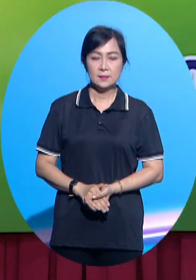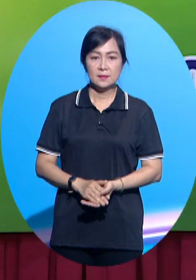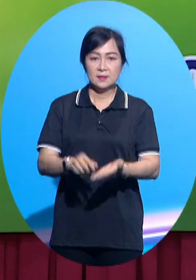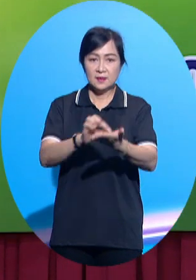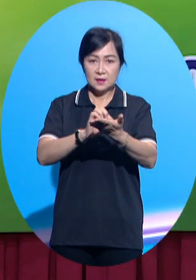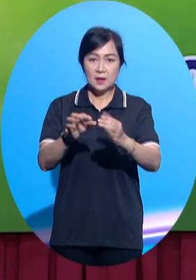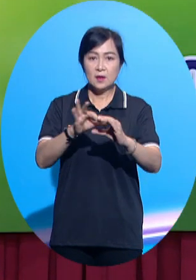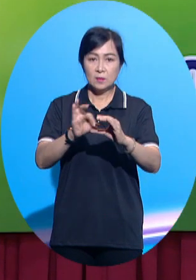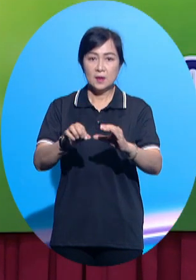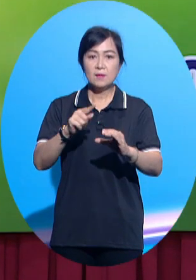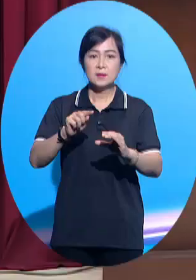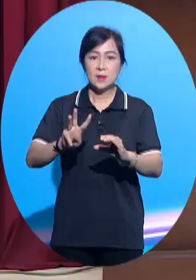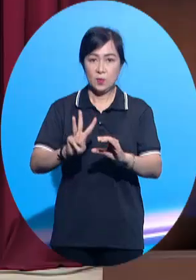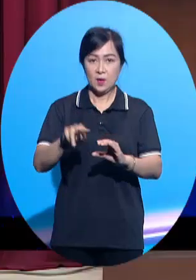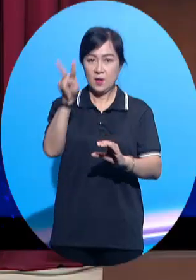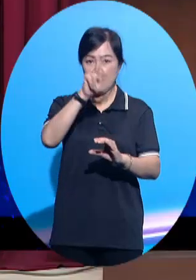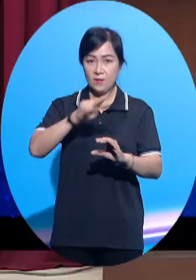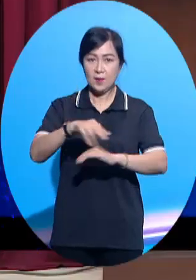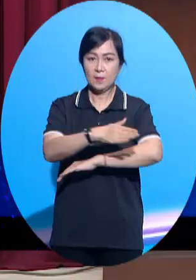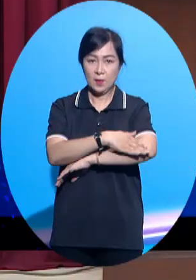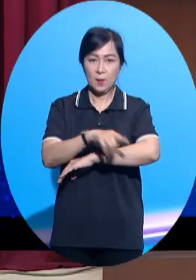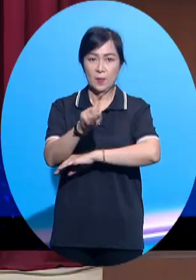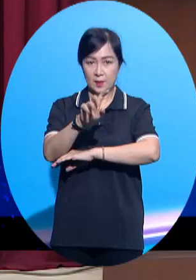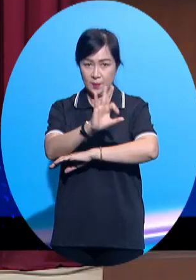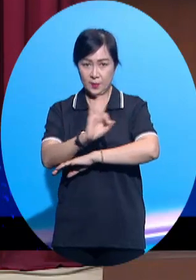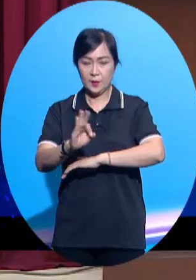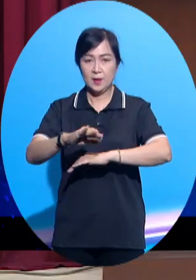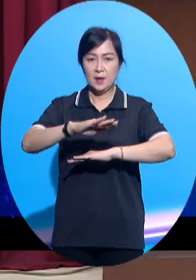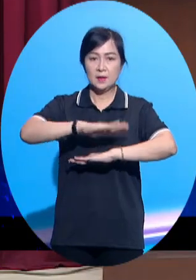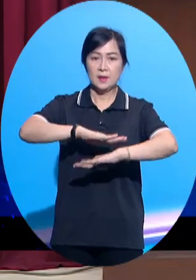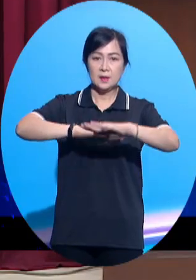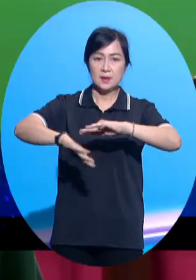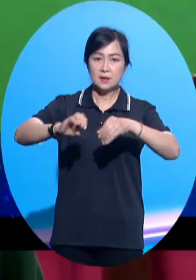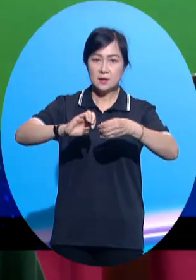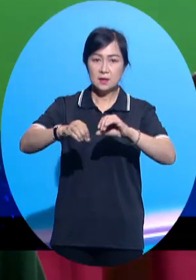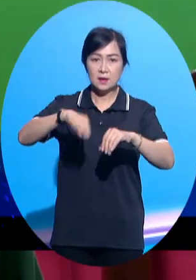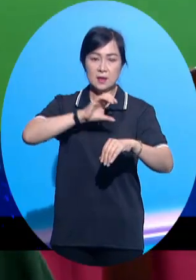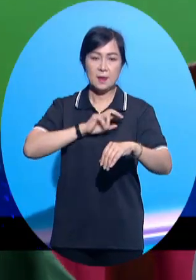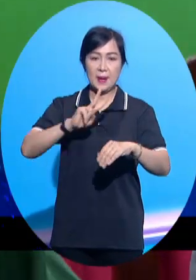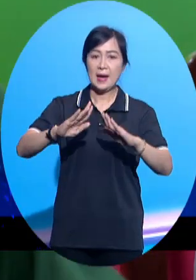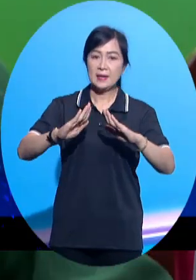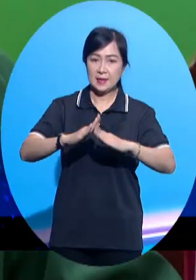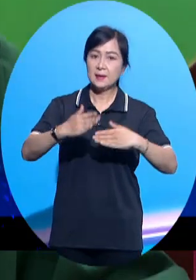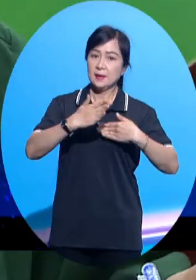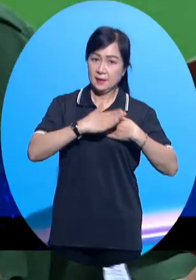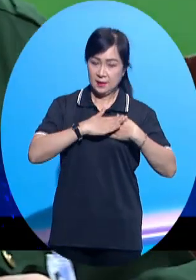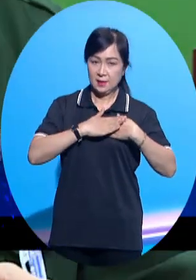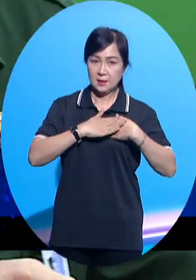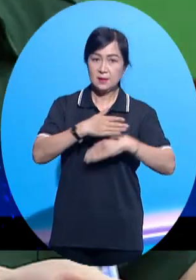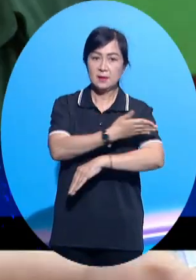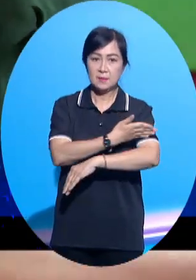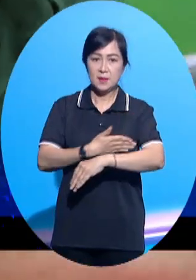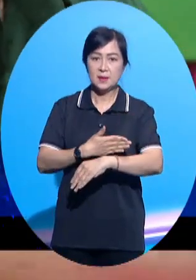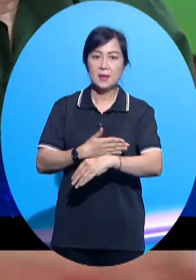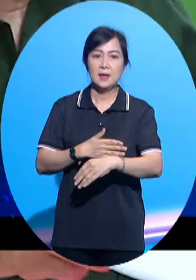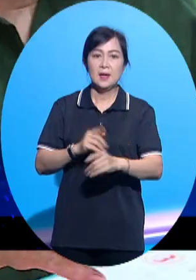Theo ký kết, công ty Fujiwa Việt Nam sẽ hỗ trợ 100 triệu đồng để xây dựng hoặc sửa chữa, nâng cấp 2 căn nhà tình nghĩa đồng đội cho các thương